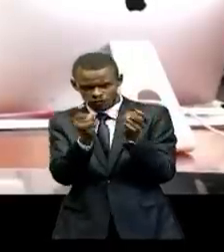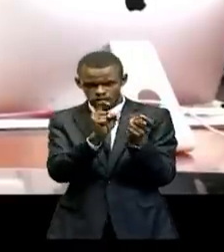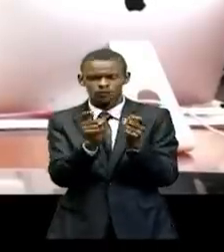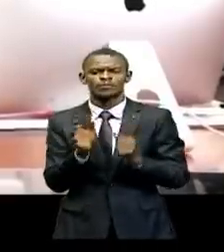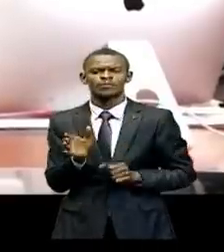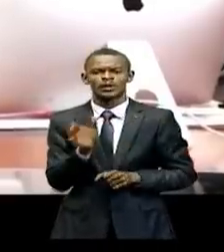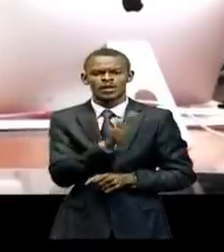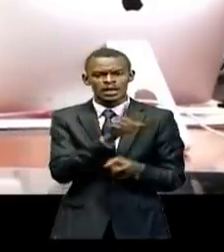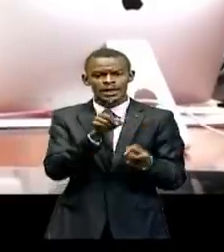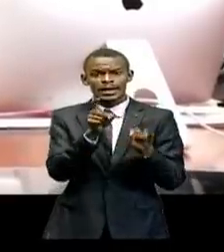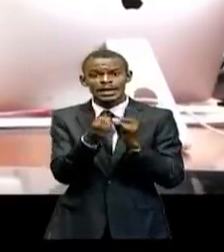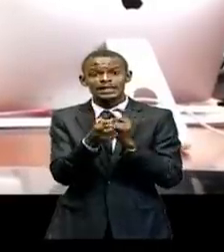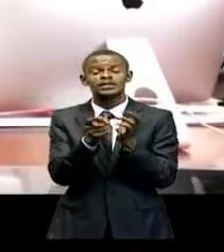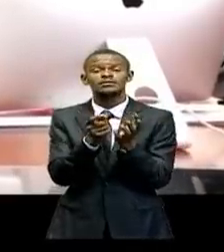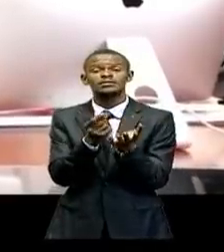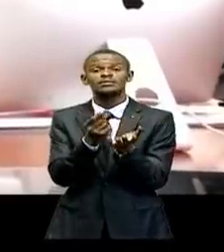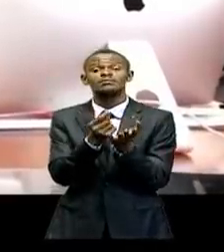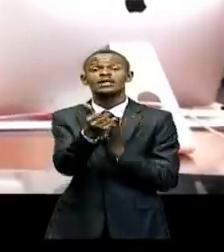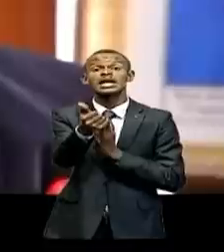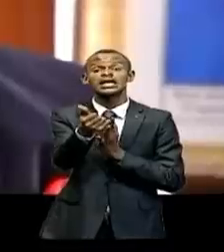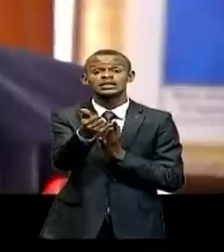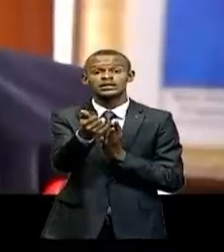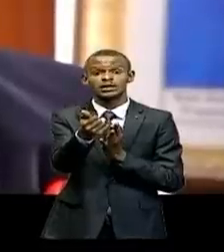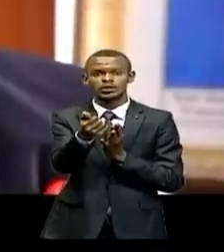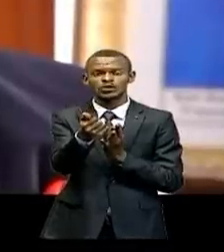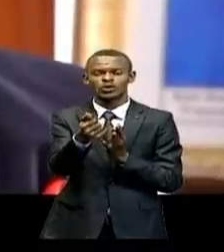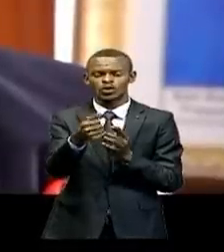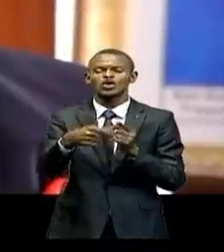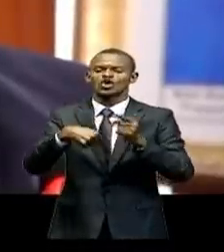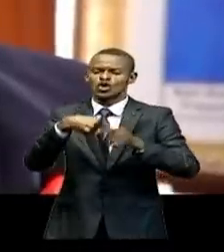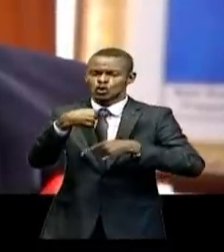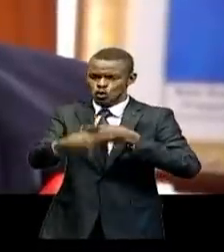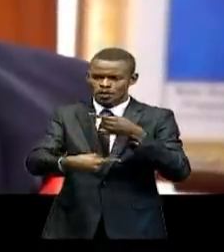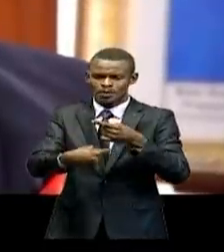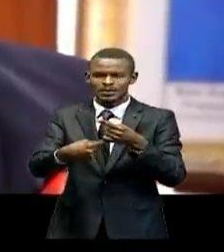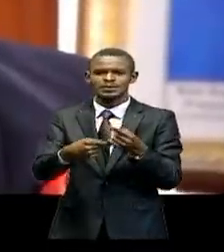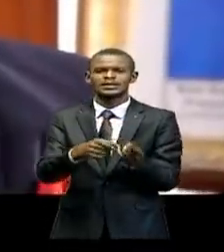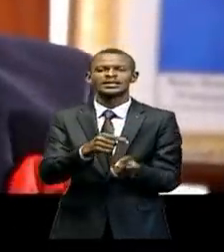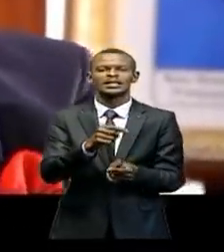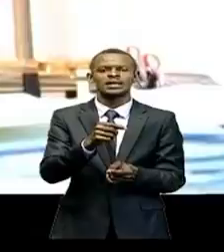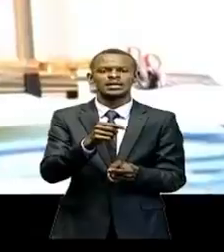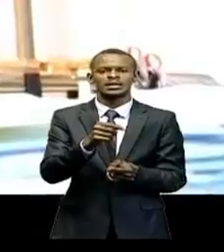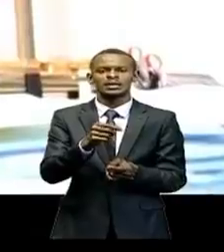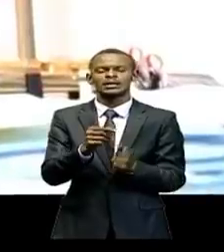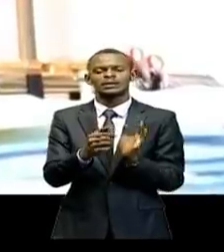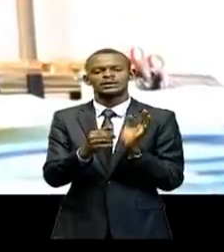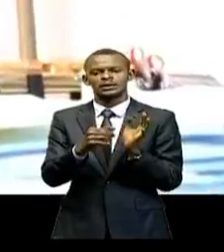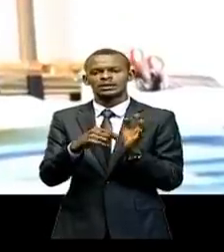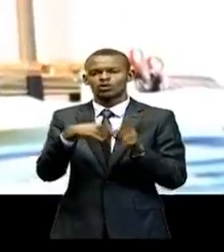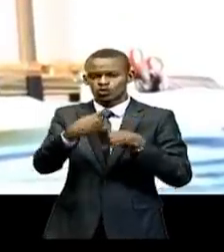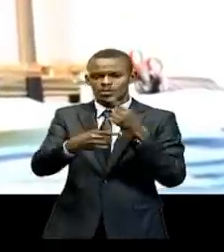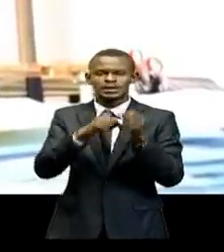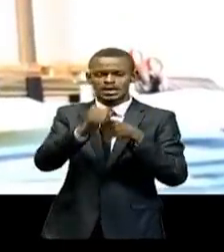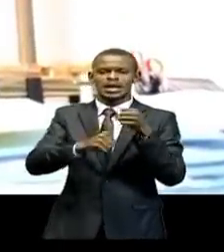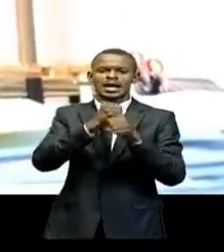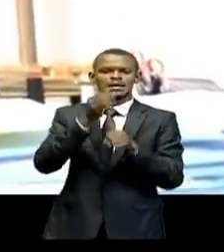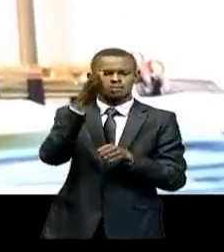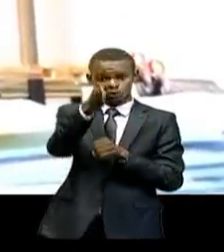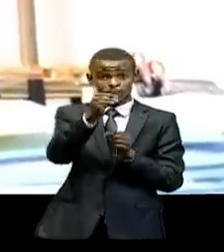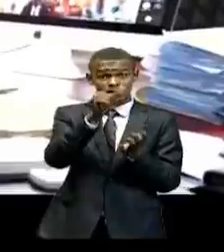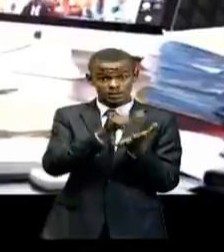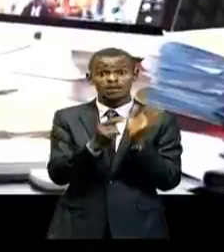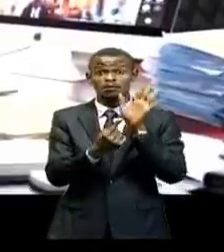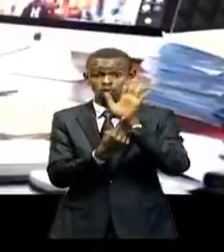et la baisse du taux de l'IPR de janvier 2022 marquent la volonté manifeste du gouvernement